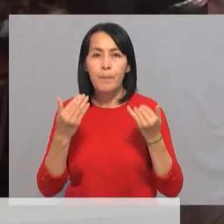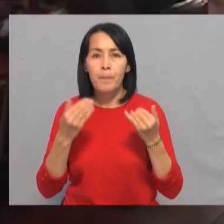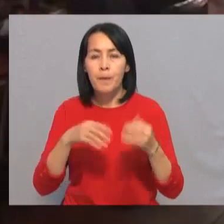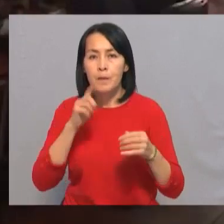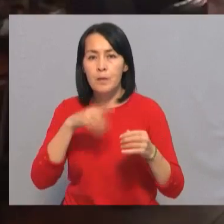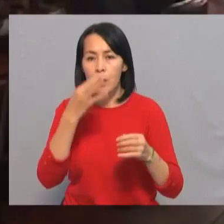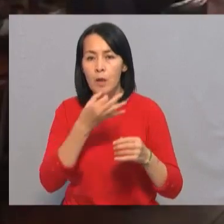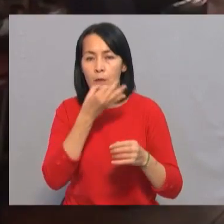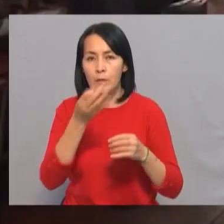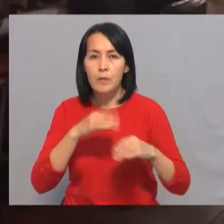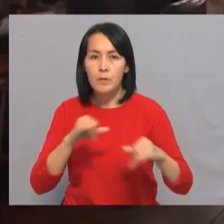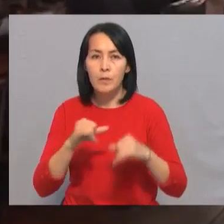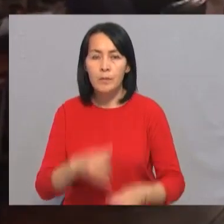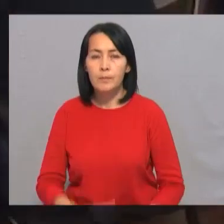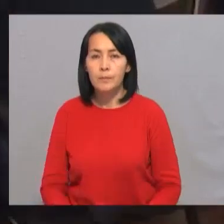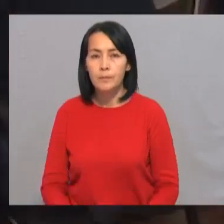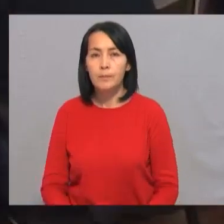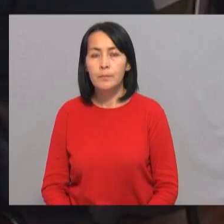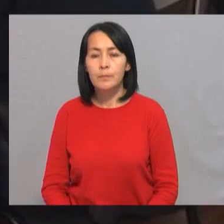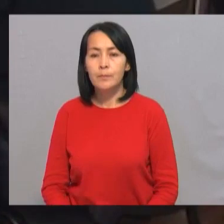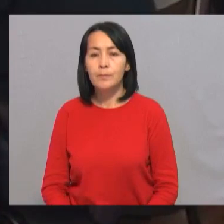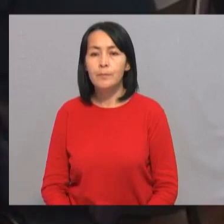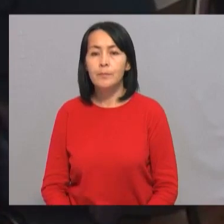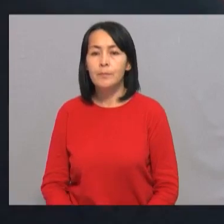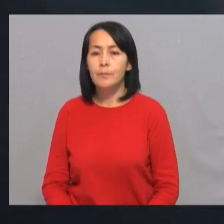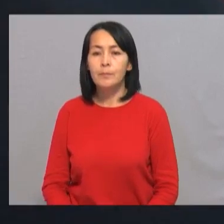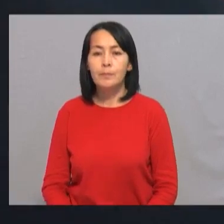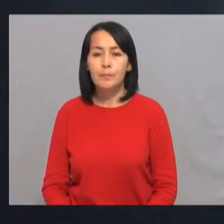влечет за собой уголовную ответственность. Аружан Жаринбаев, Алмаз Данабекулы, новости.